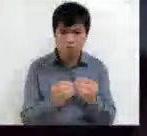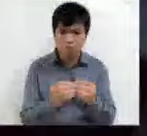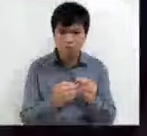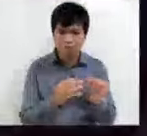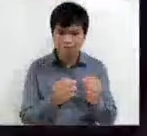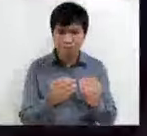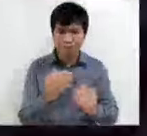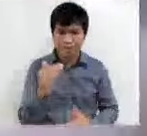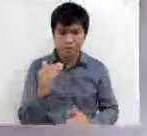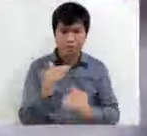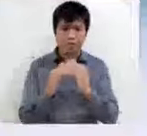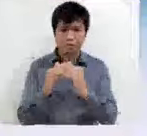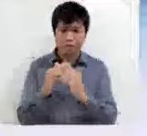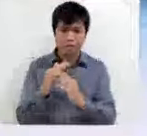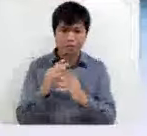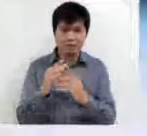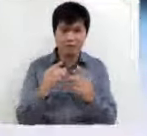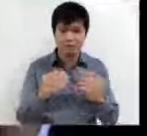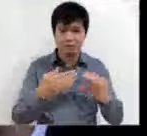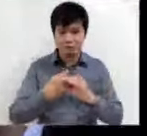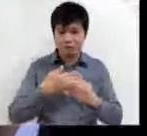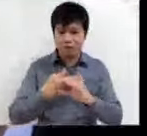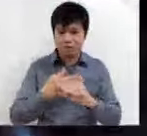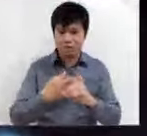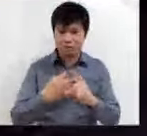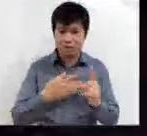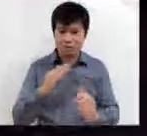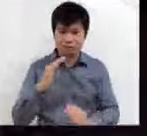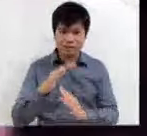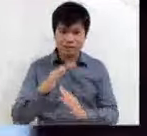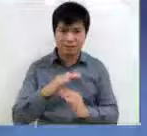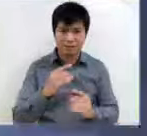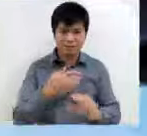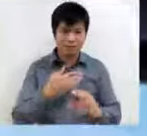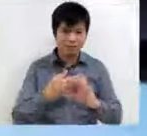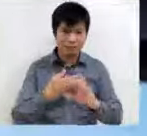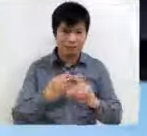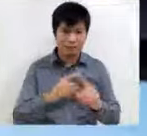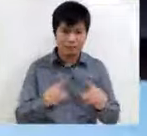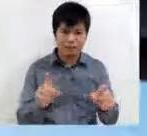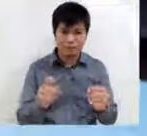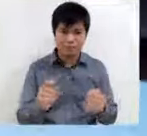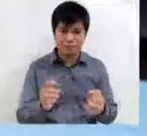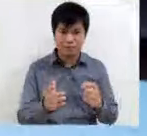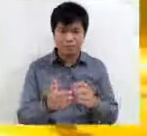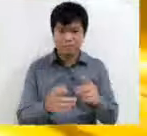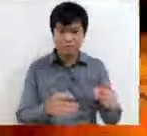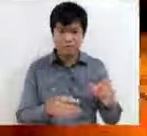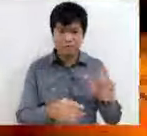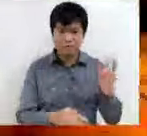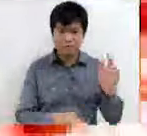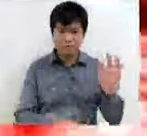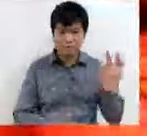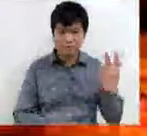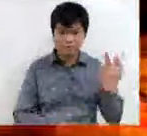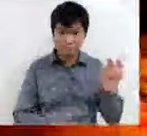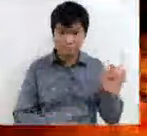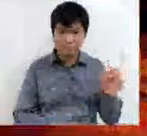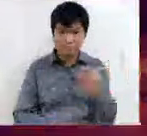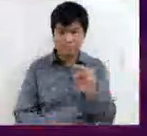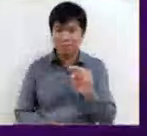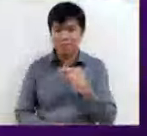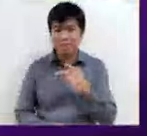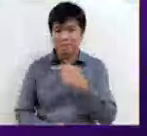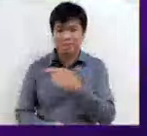kanilang bagong kontrata. Mula nang mag-debut sila sa YG noong 2016, isa na ang Blackpink sa